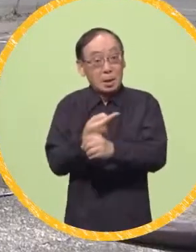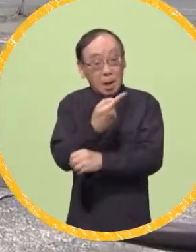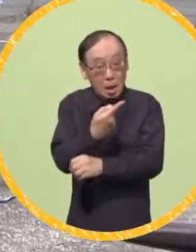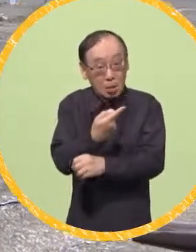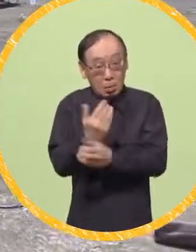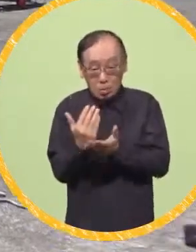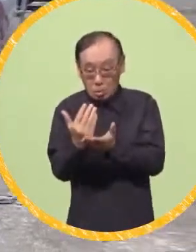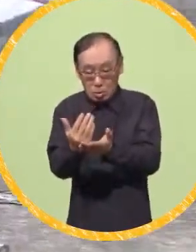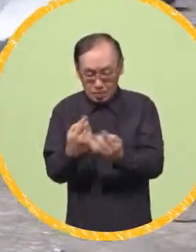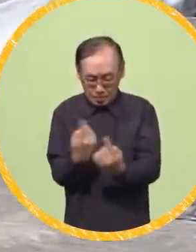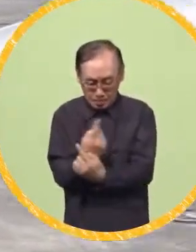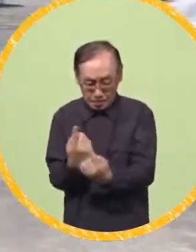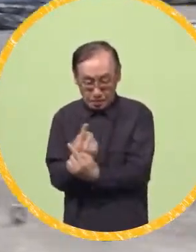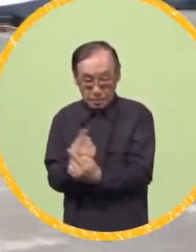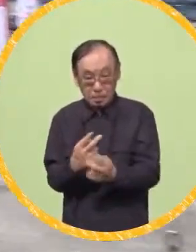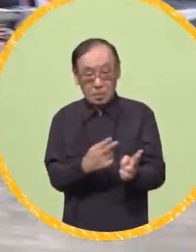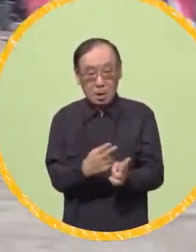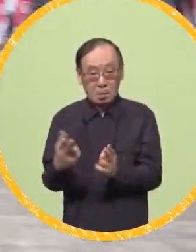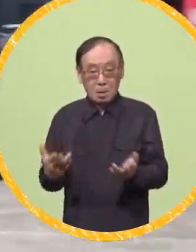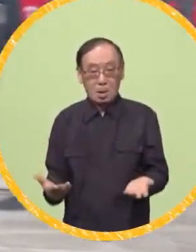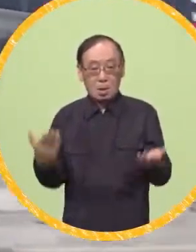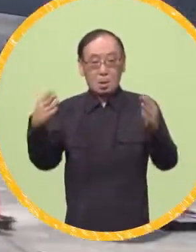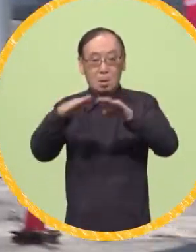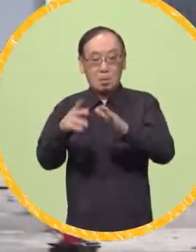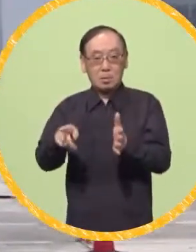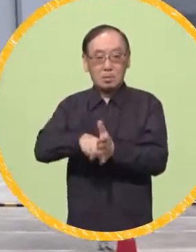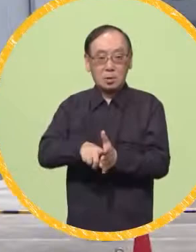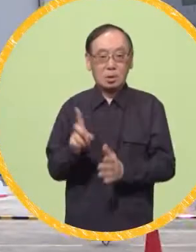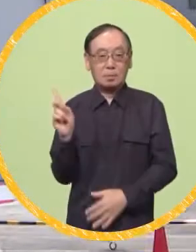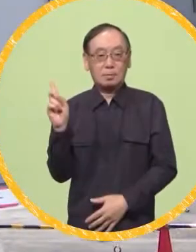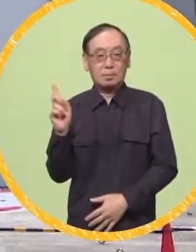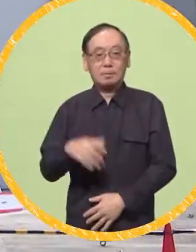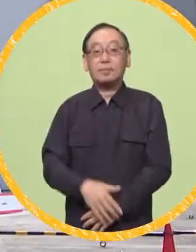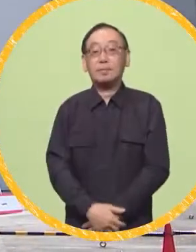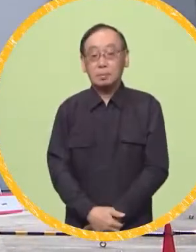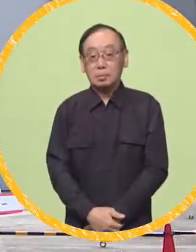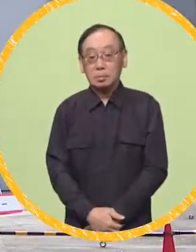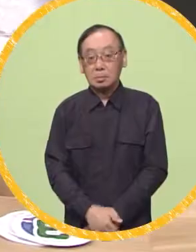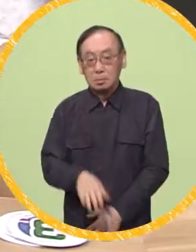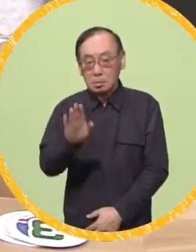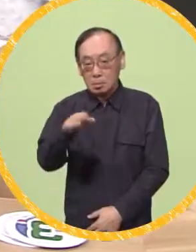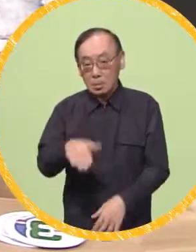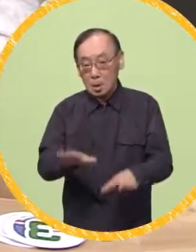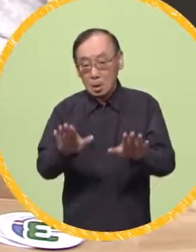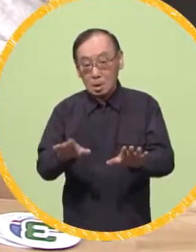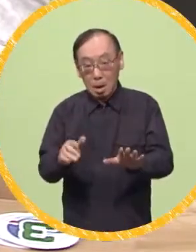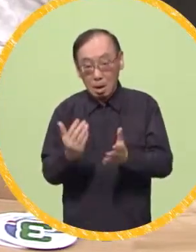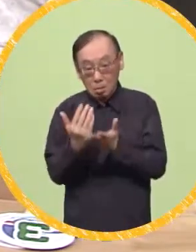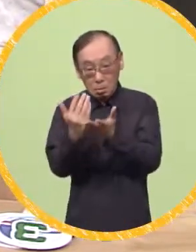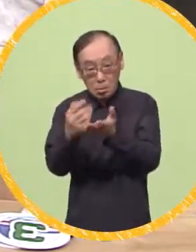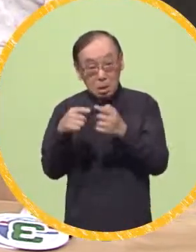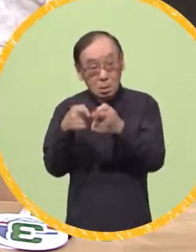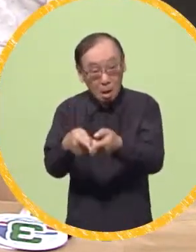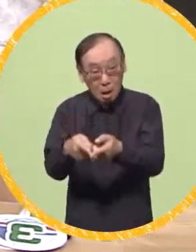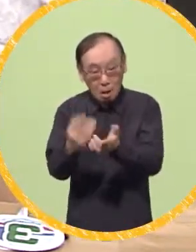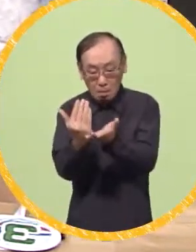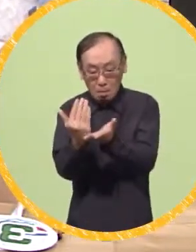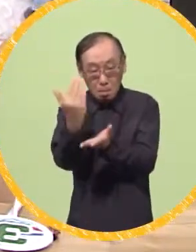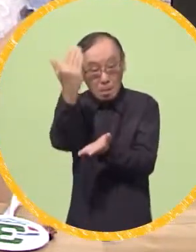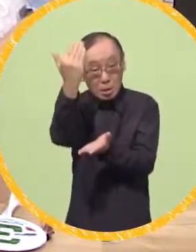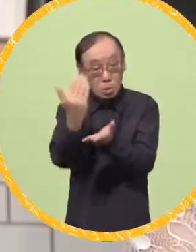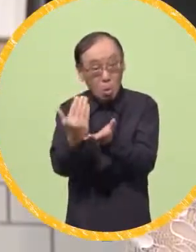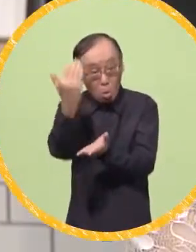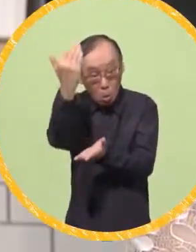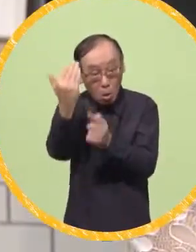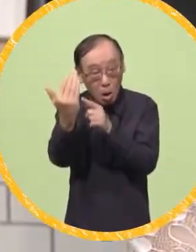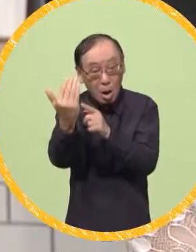を行う整備庫などを備えた施設でもあります今ほらあのね体が入ってましたけどますとかい